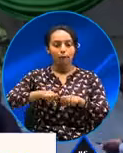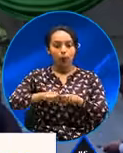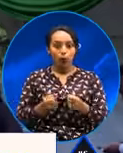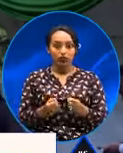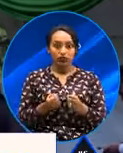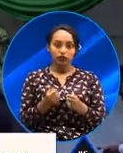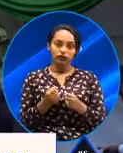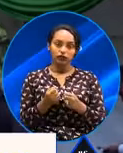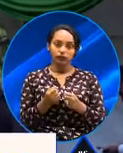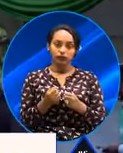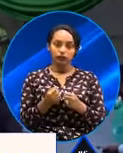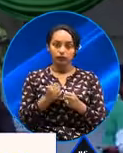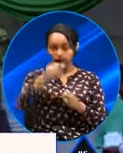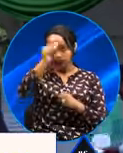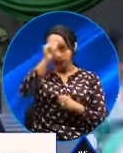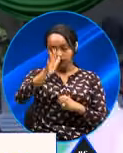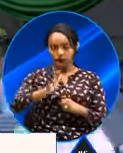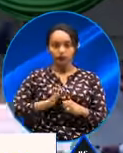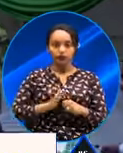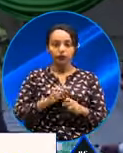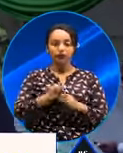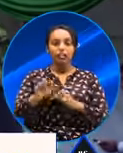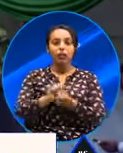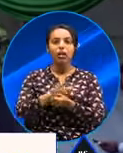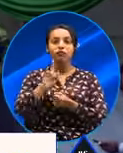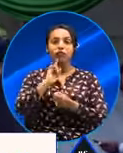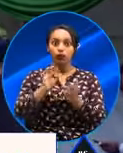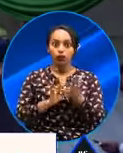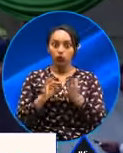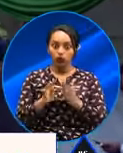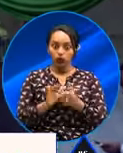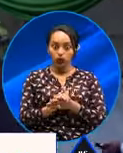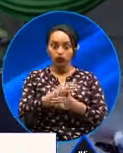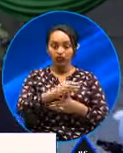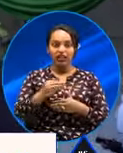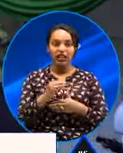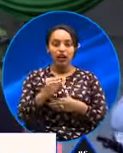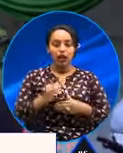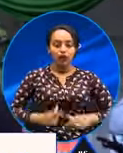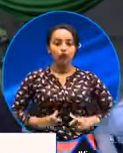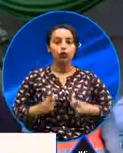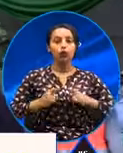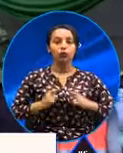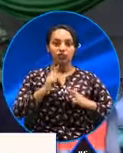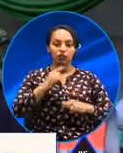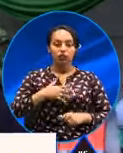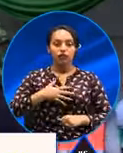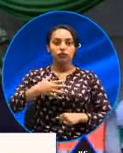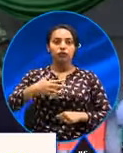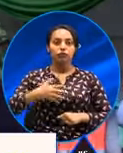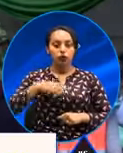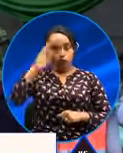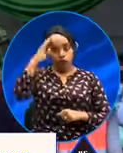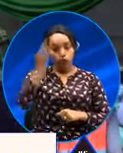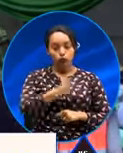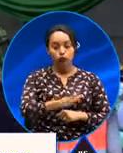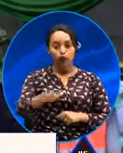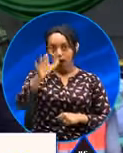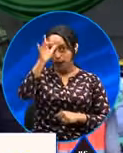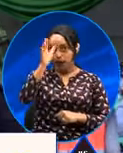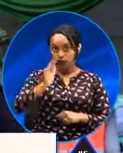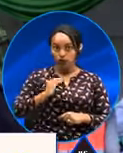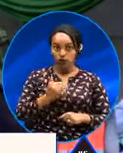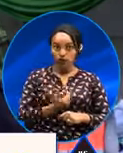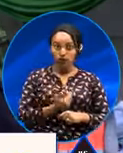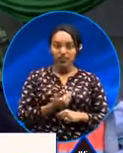መቁረጥ ሰው እንደ ማጥፋት ነው የሚቆጥረው ማለት ነው። እና የምንኖርበት ነው የምንተነፍስበት ነው። ለልጆቻችን